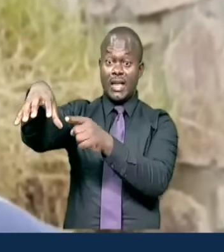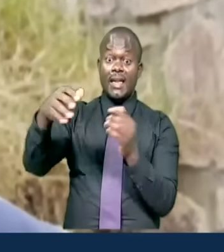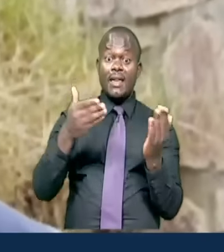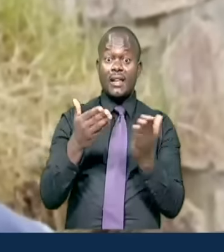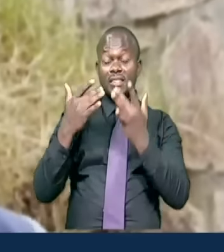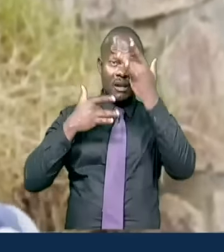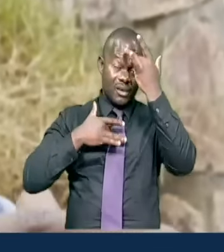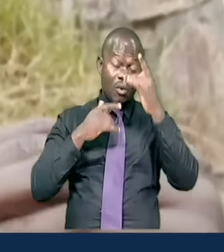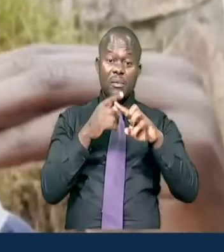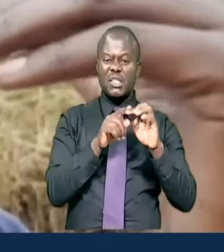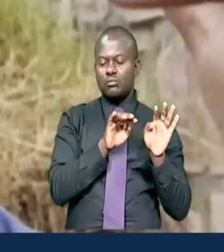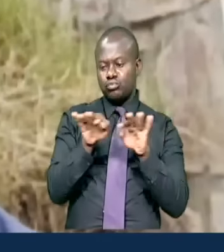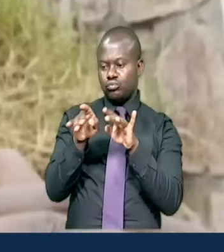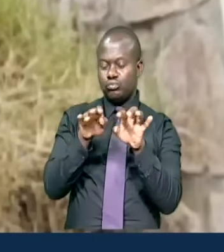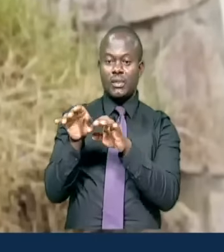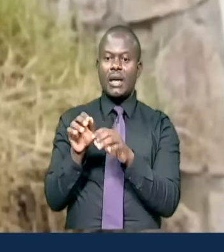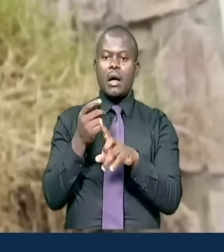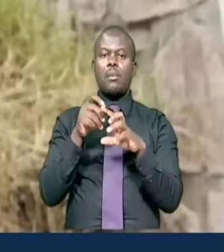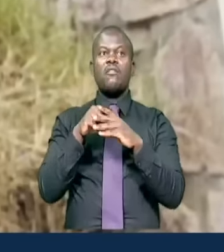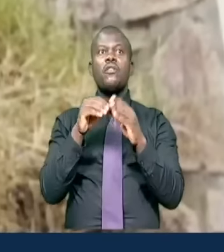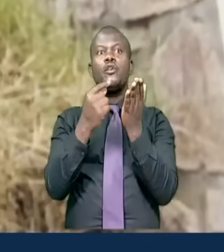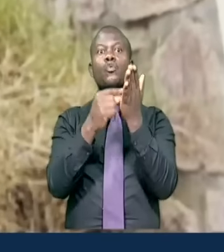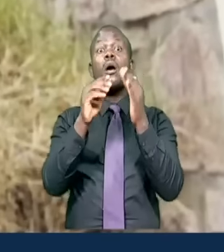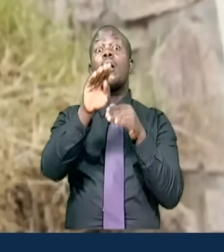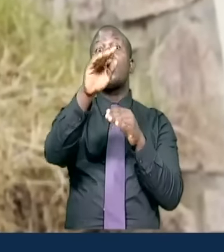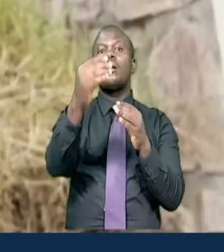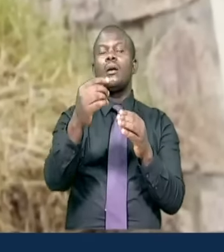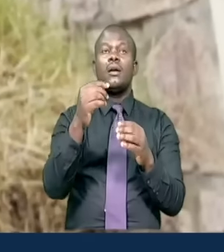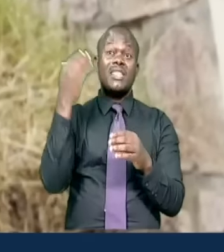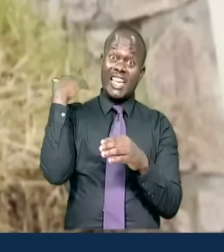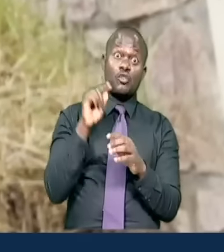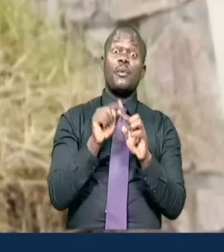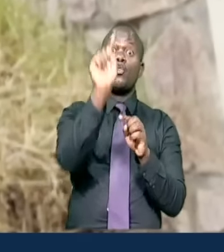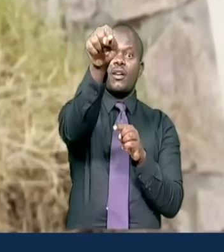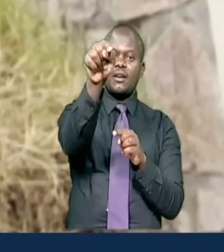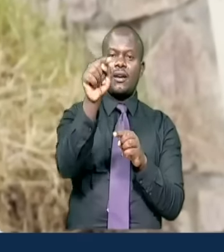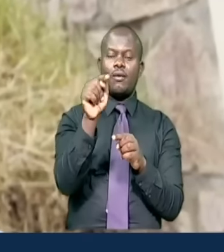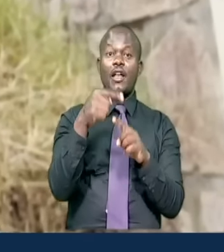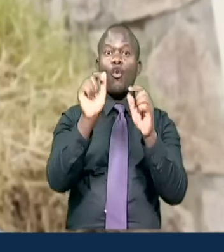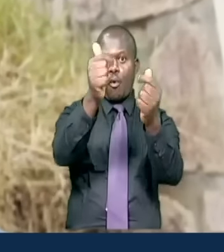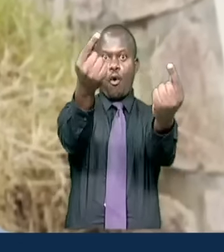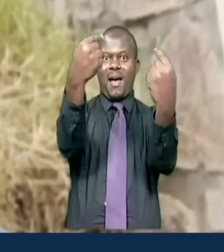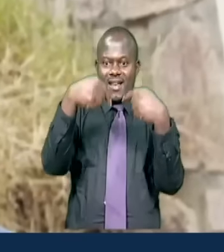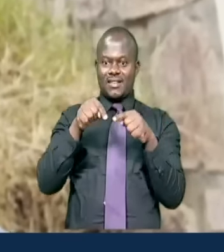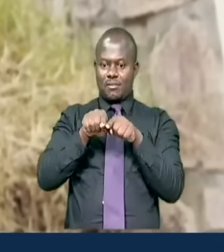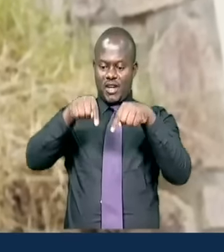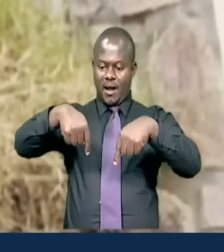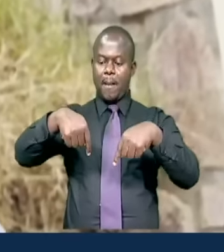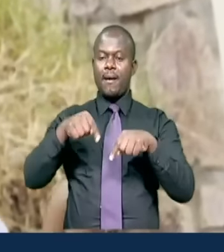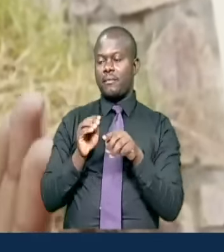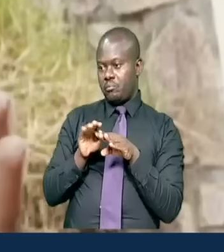abarwayi batandukanye abavuye hakurya i Buganda ariho twajyaga kera n'abahangaha cyane